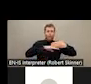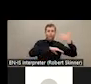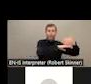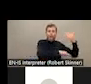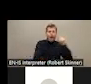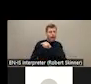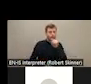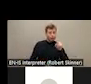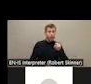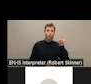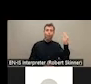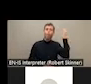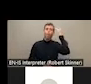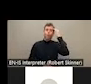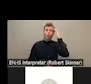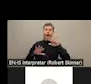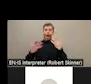Merci.